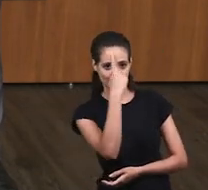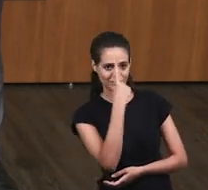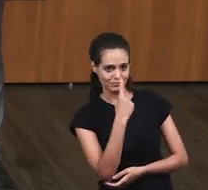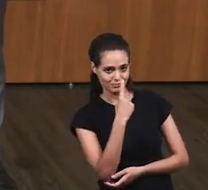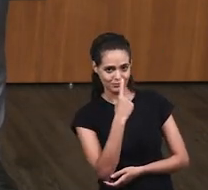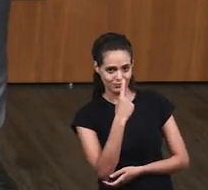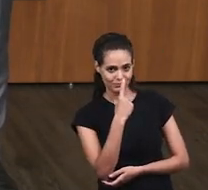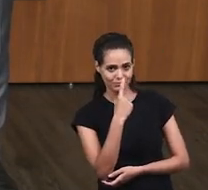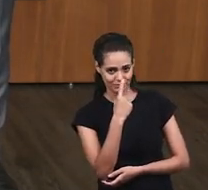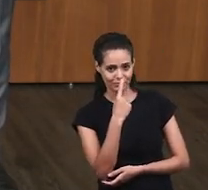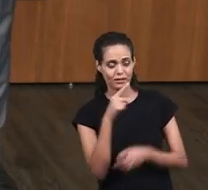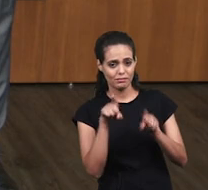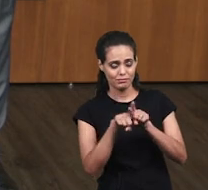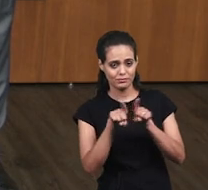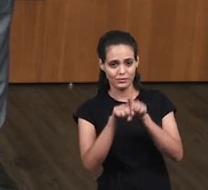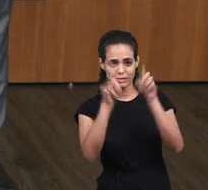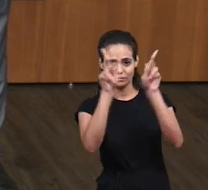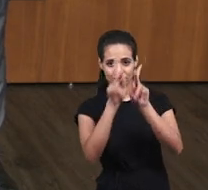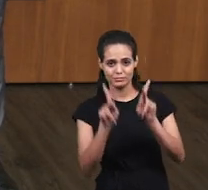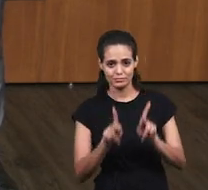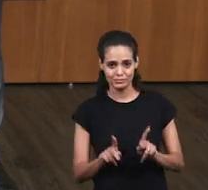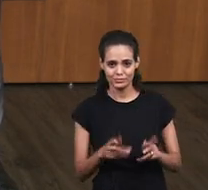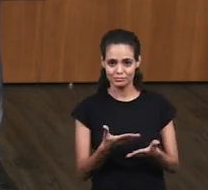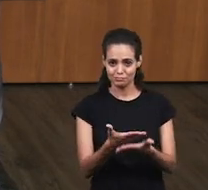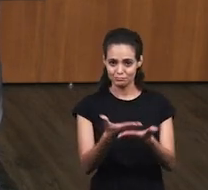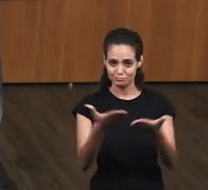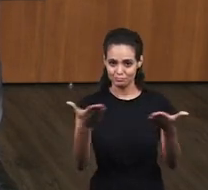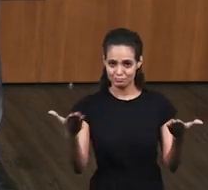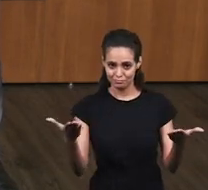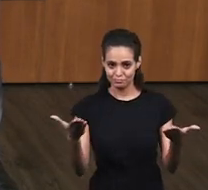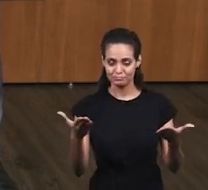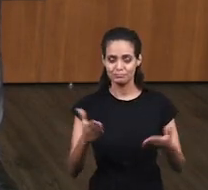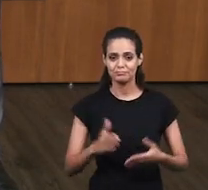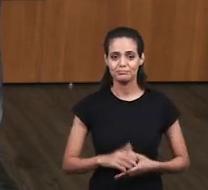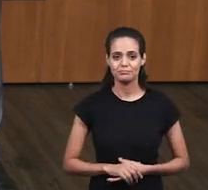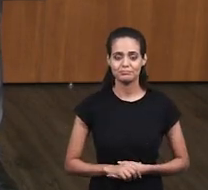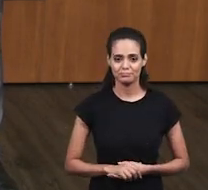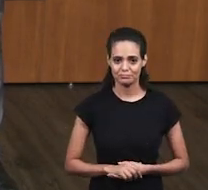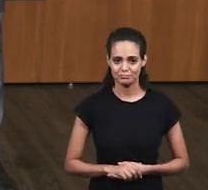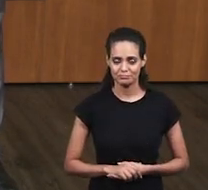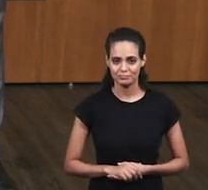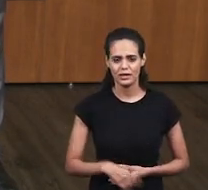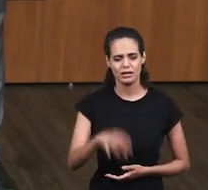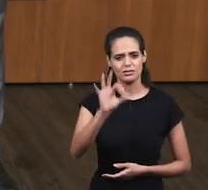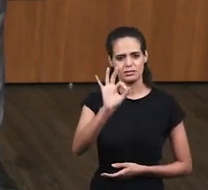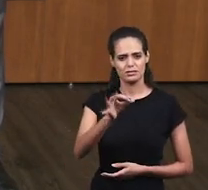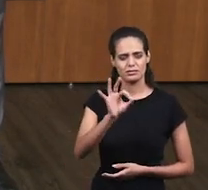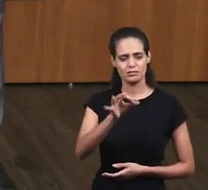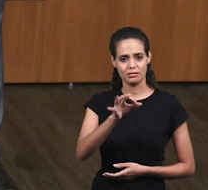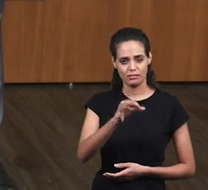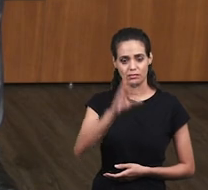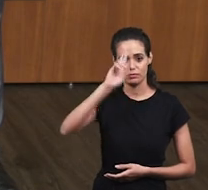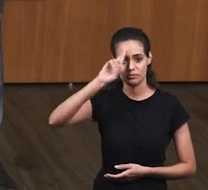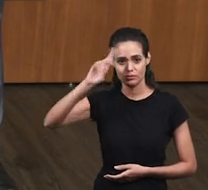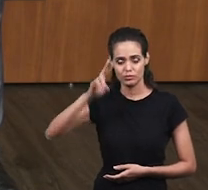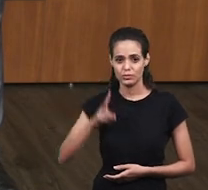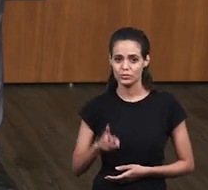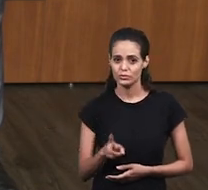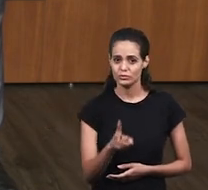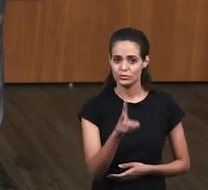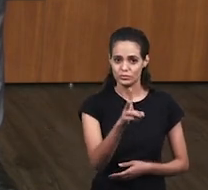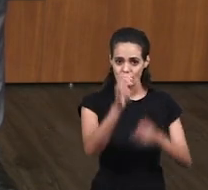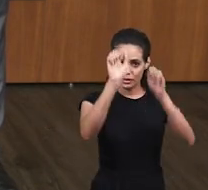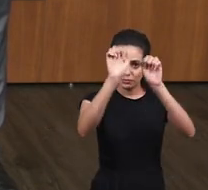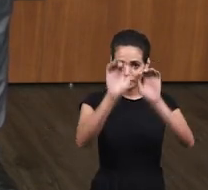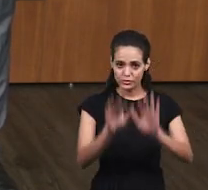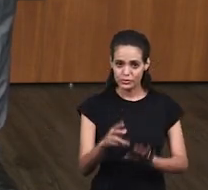tous. C'est une joie à compter avec votre audience, votre participation. Certainement, le Seigneur il va continuer à parler à